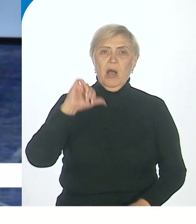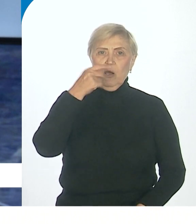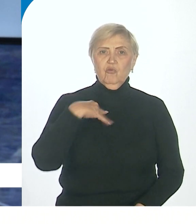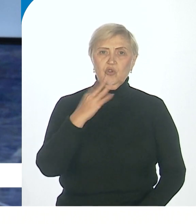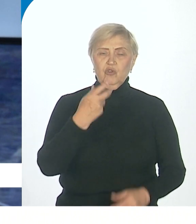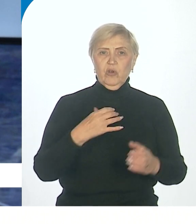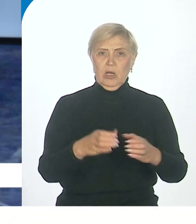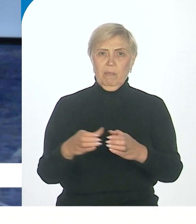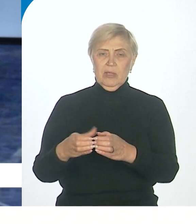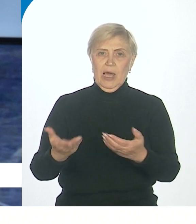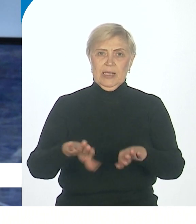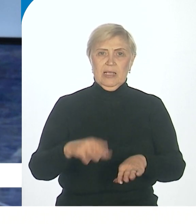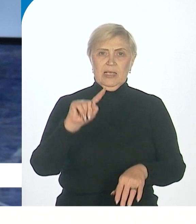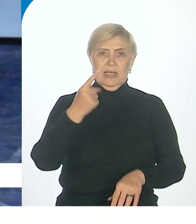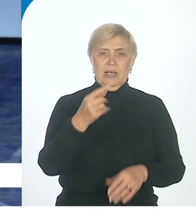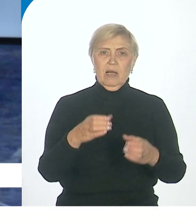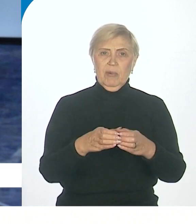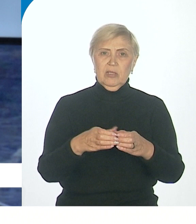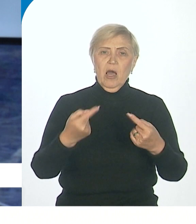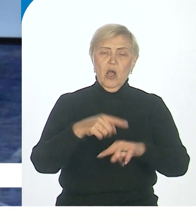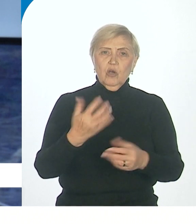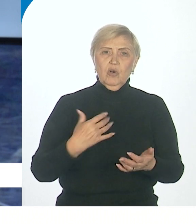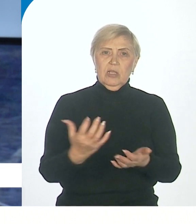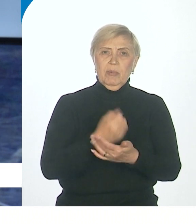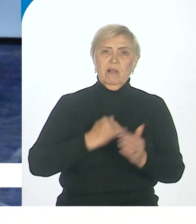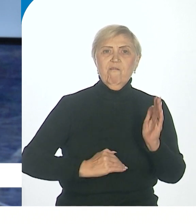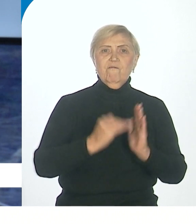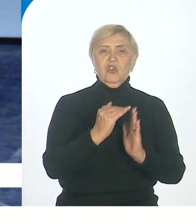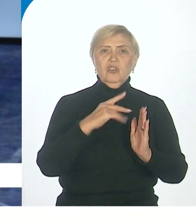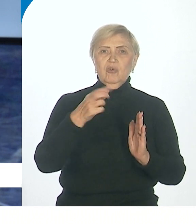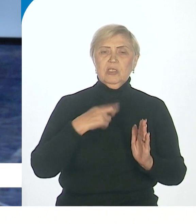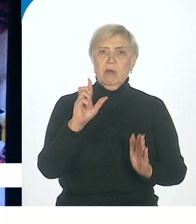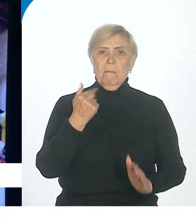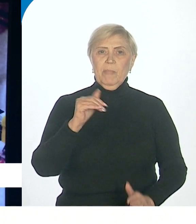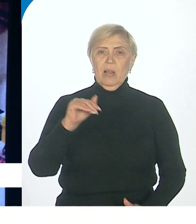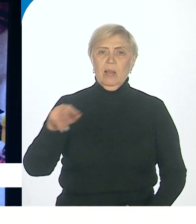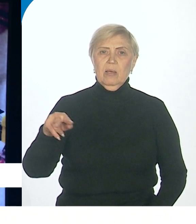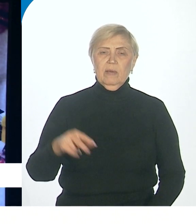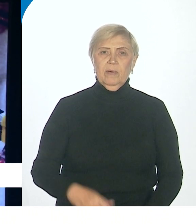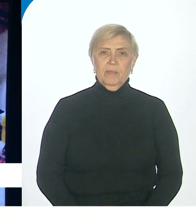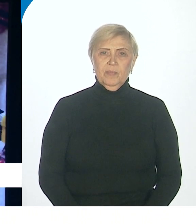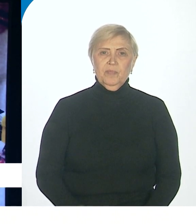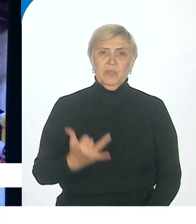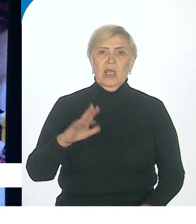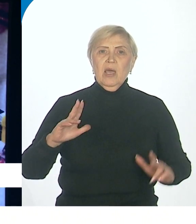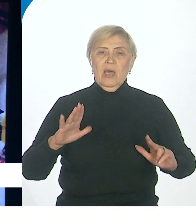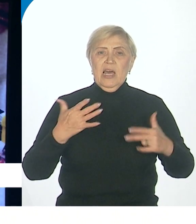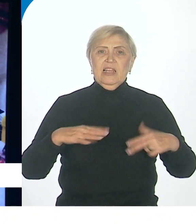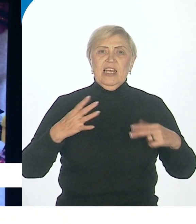команд осталась всего одна, которая набрала наивысший балл на этапе. Ну, у них тренер, как бы, извините, да? Да.